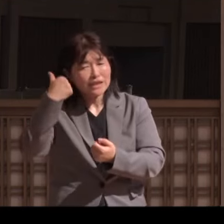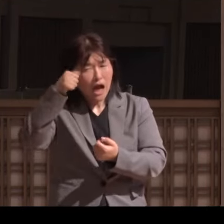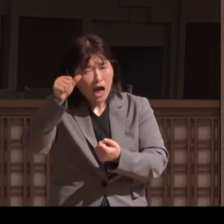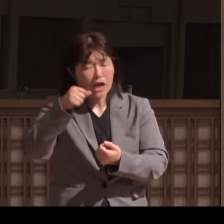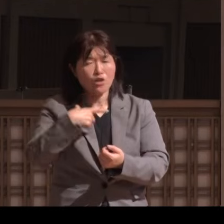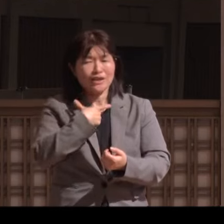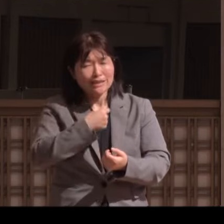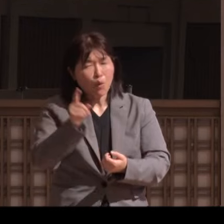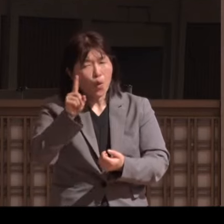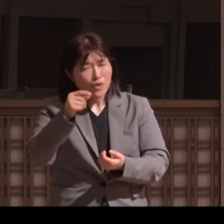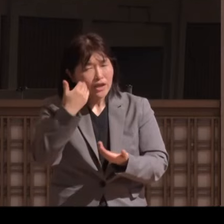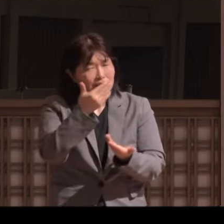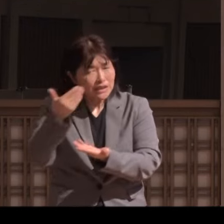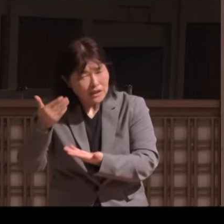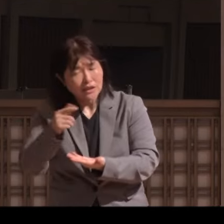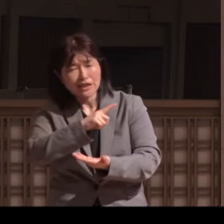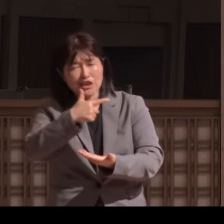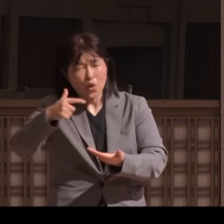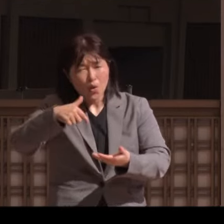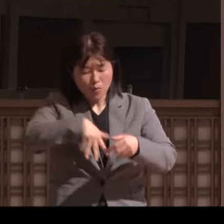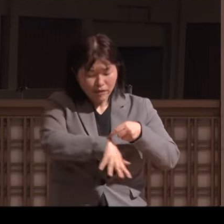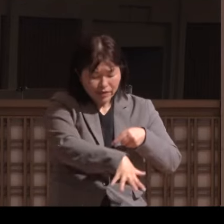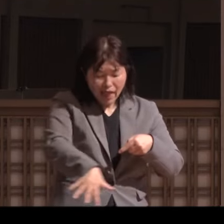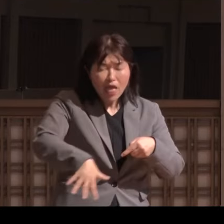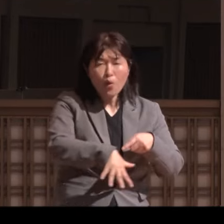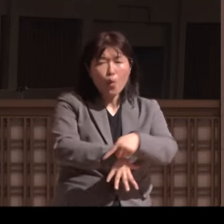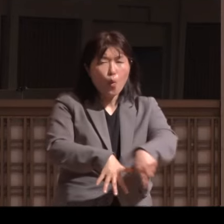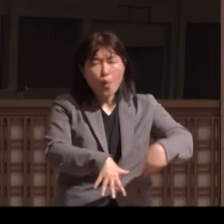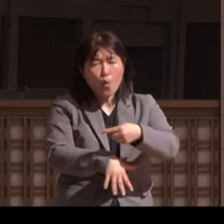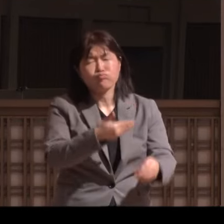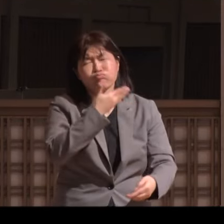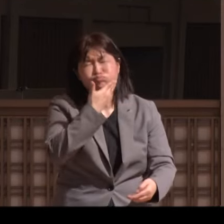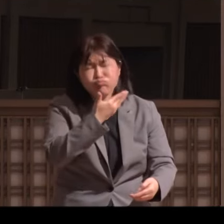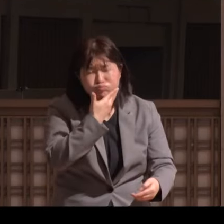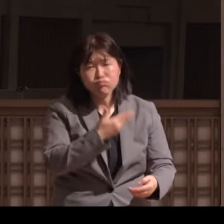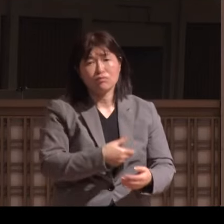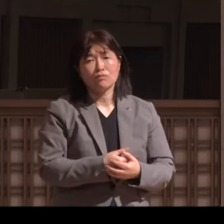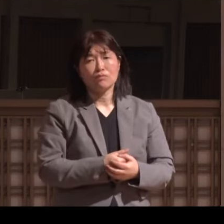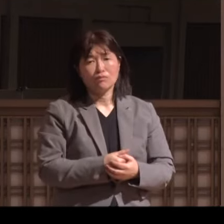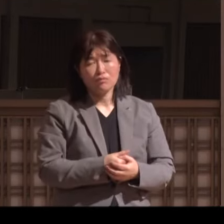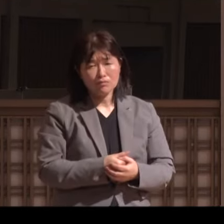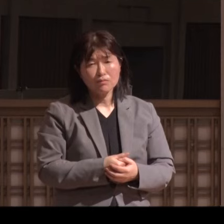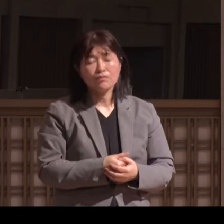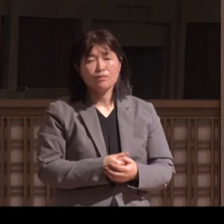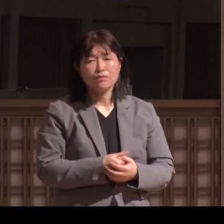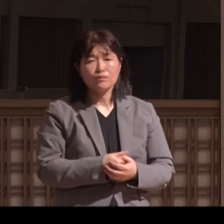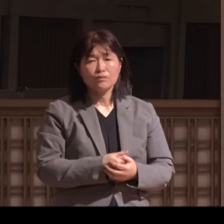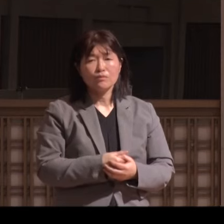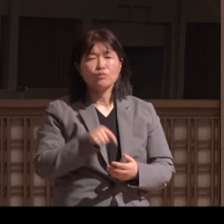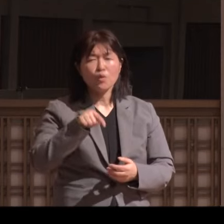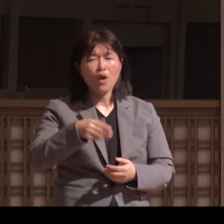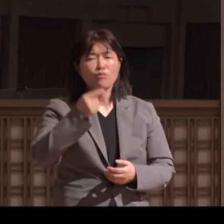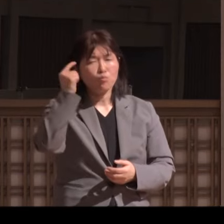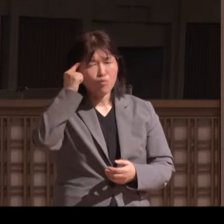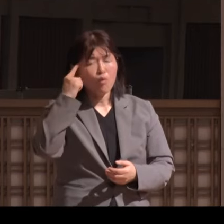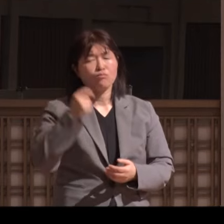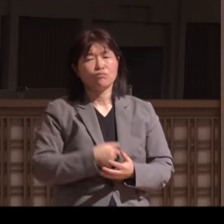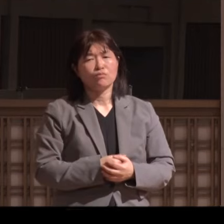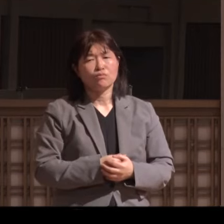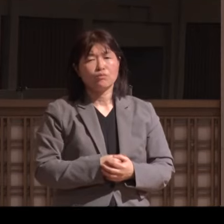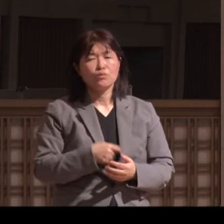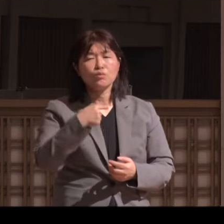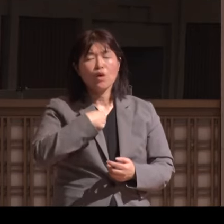エビデンスベースでっていう話をされるんだろうと思いましたここも大事だということですねこれ大事だと思います